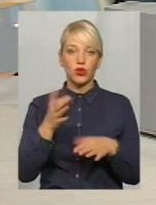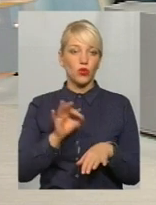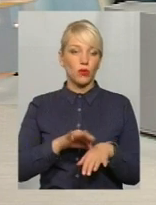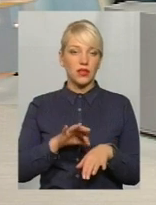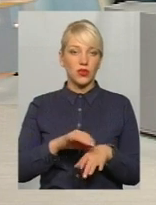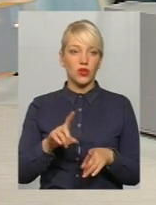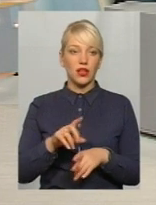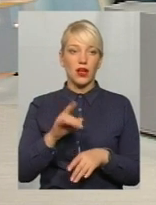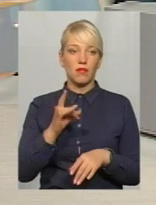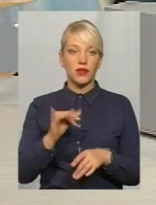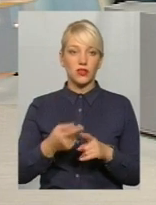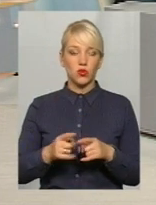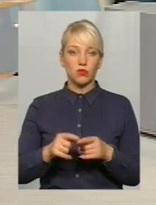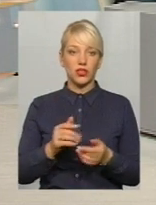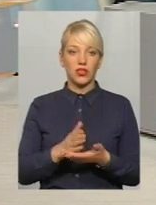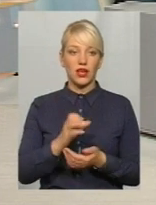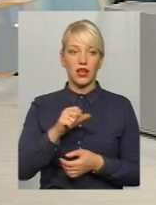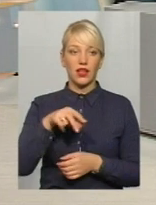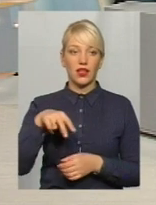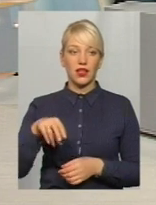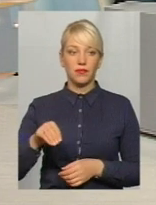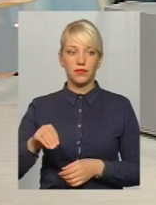яка при цьому є. Але